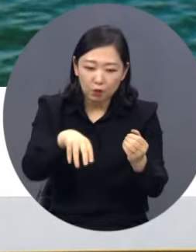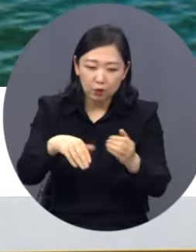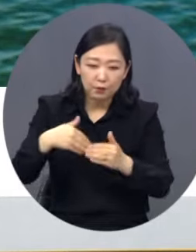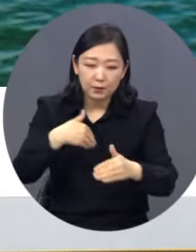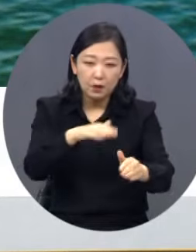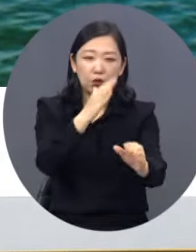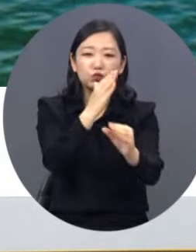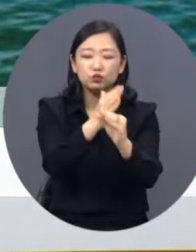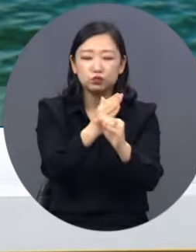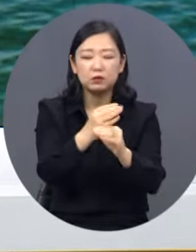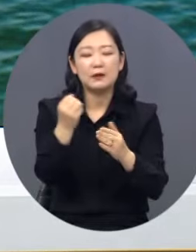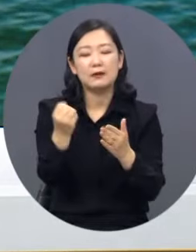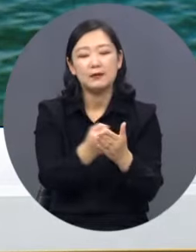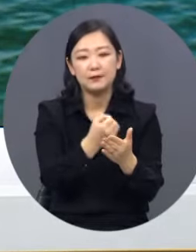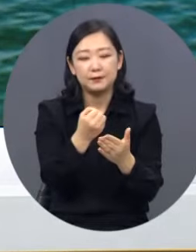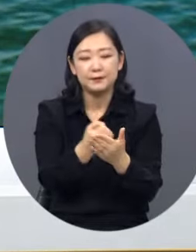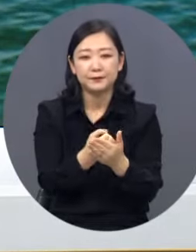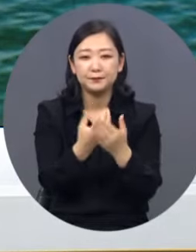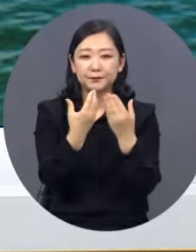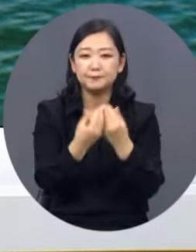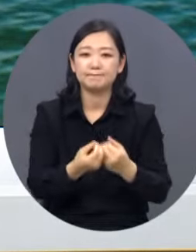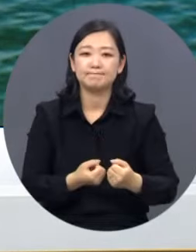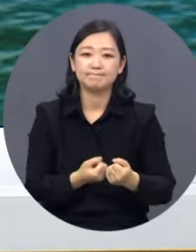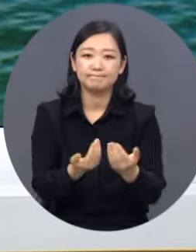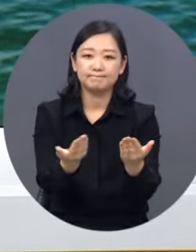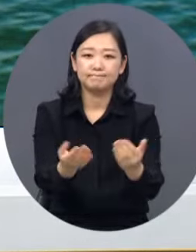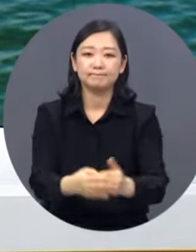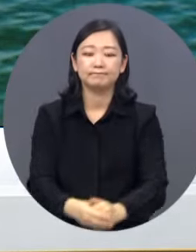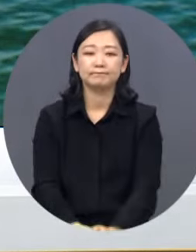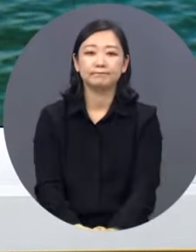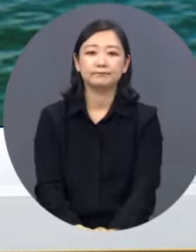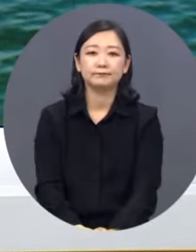하는데요. 안타까운 사고 소식 김하은 기자가 취재했습니다.